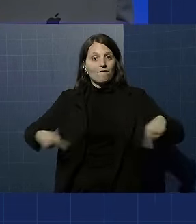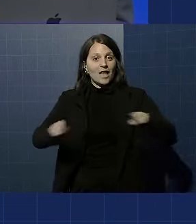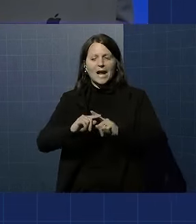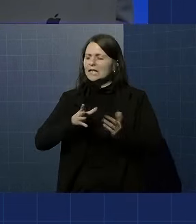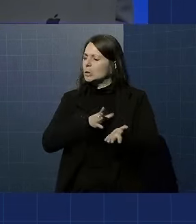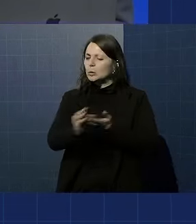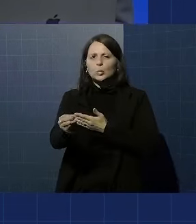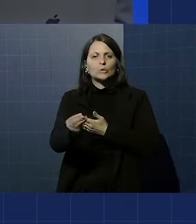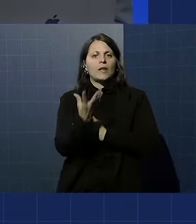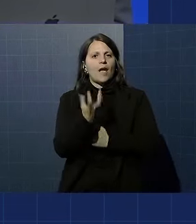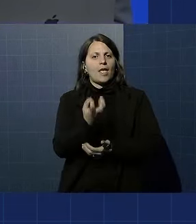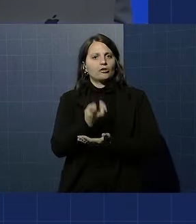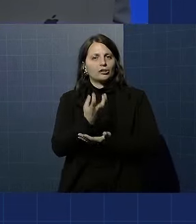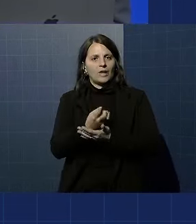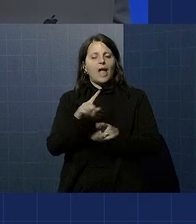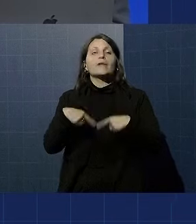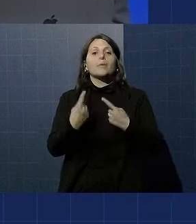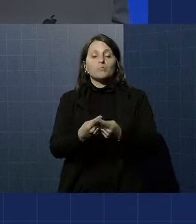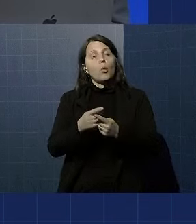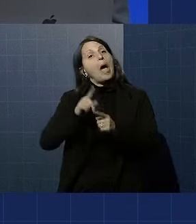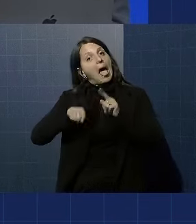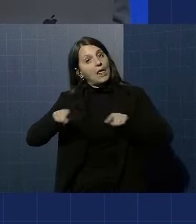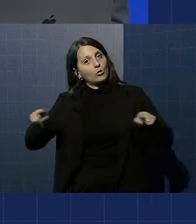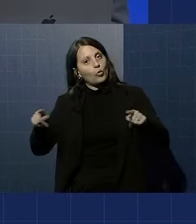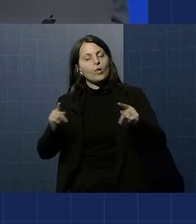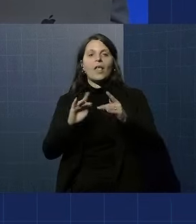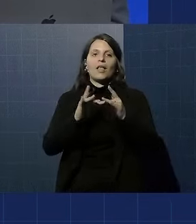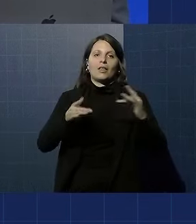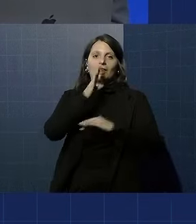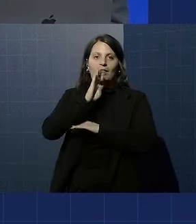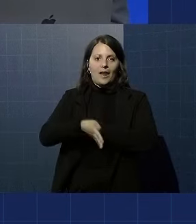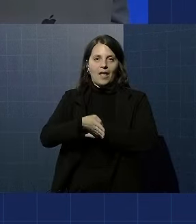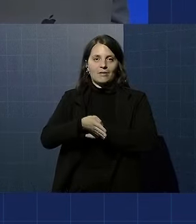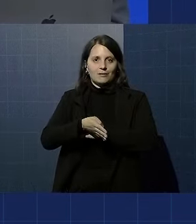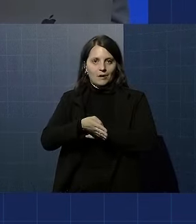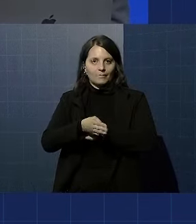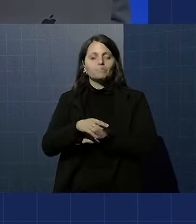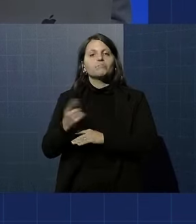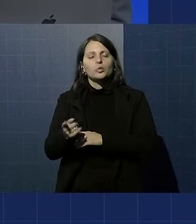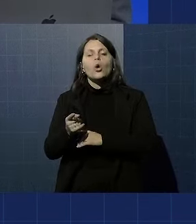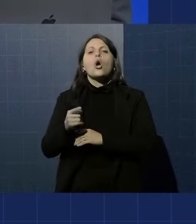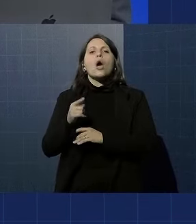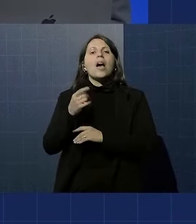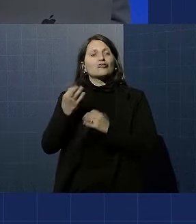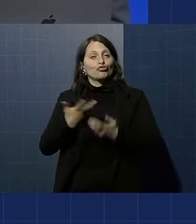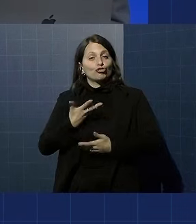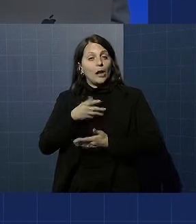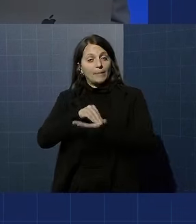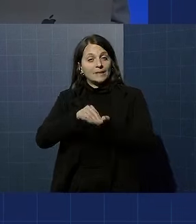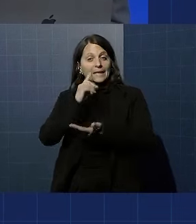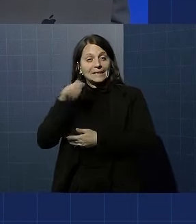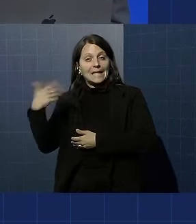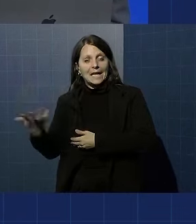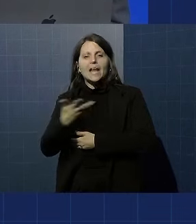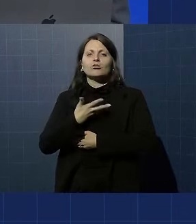anche in diretta streaming. Le conferenze con ospiti stranieri prevedono la traduzione simultanea. Le registrazioni